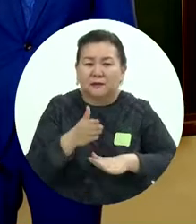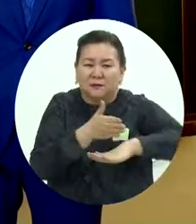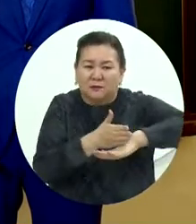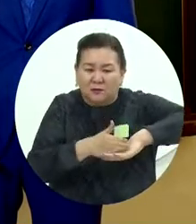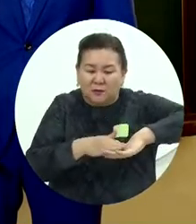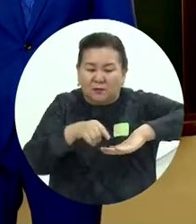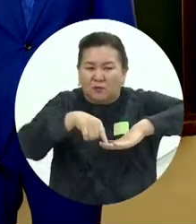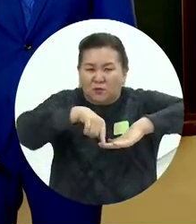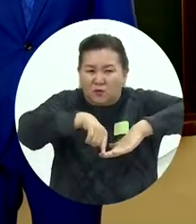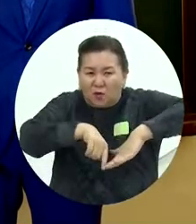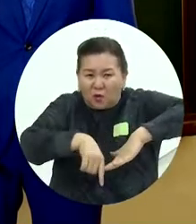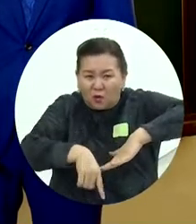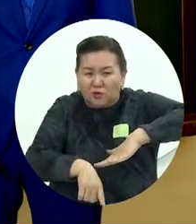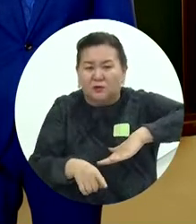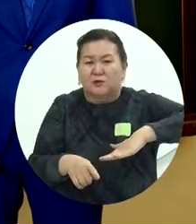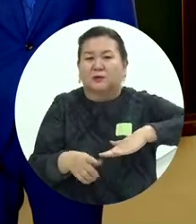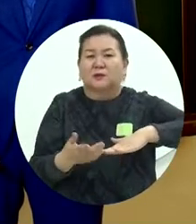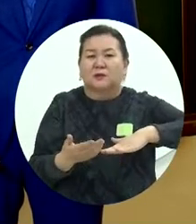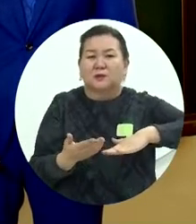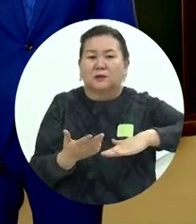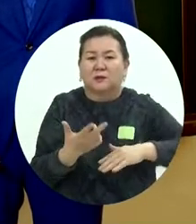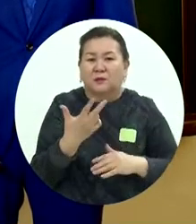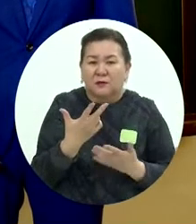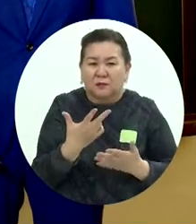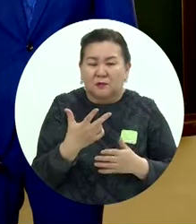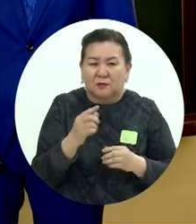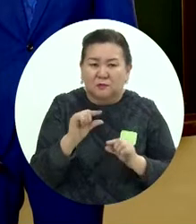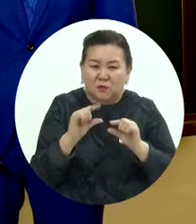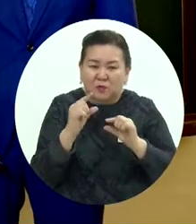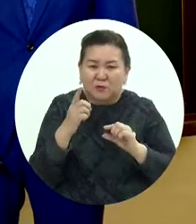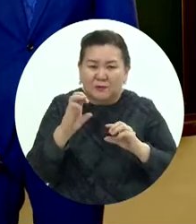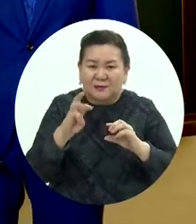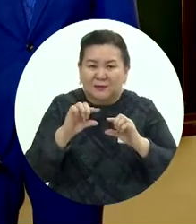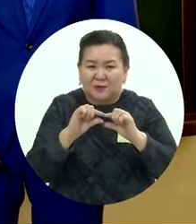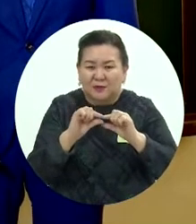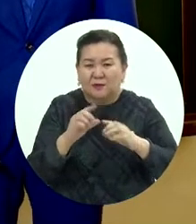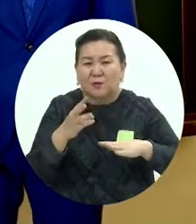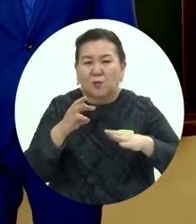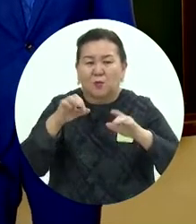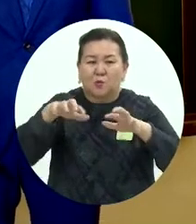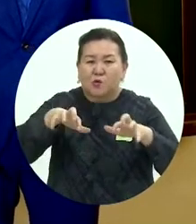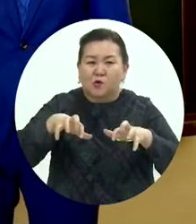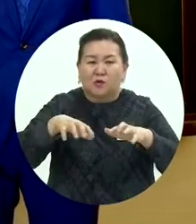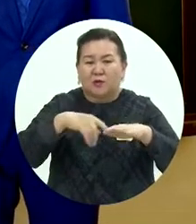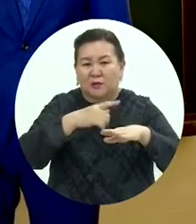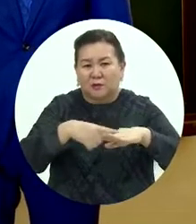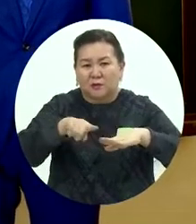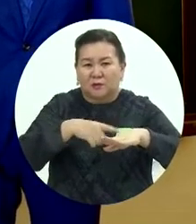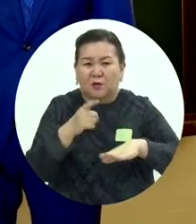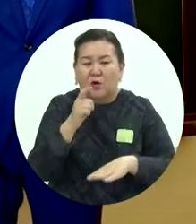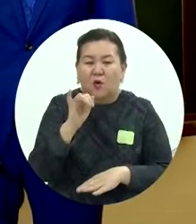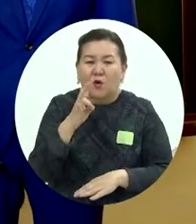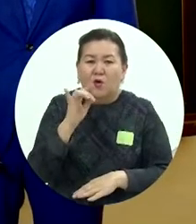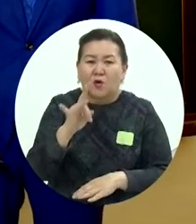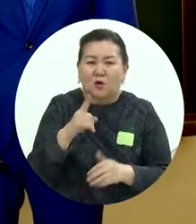Суурган оргилоос доош уулын дээд хэсгээр гурван талаараа их цажуу бүхий мөслөгийн ухран хэлгэлээс үүссэн хонхор